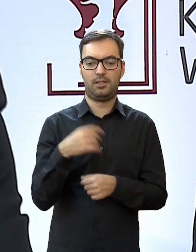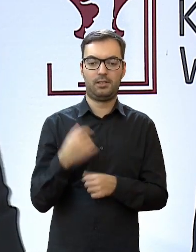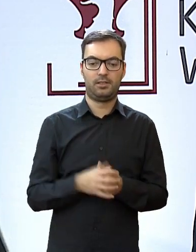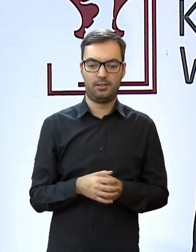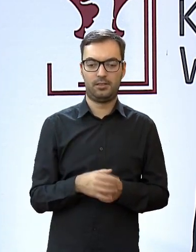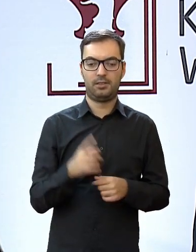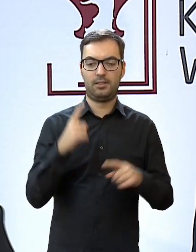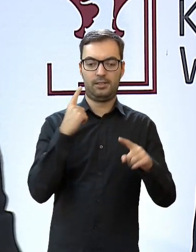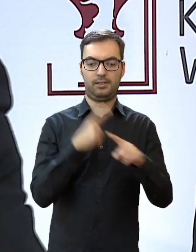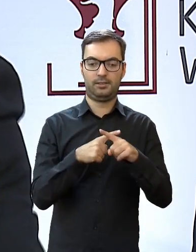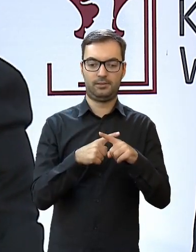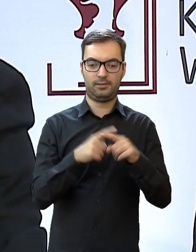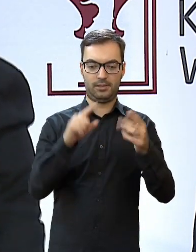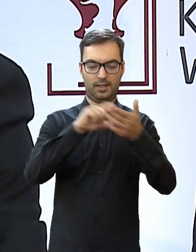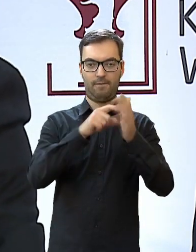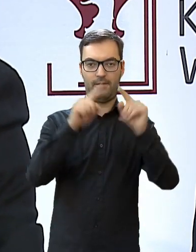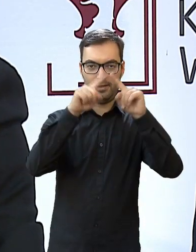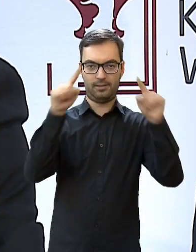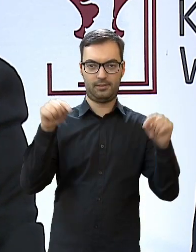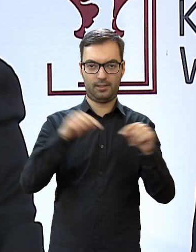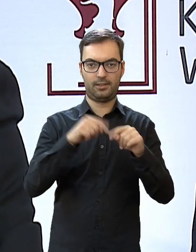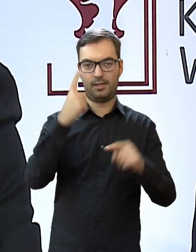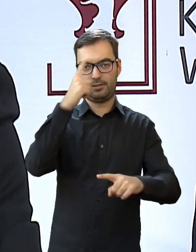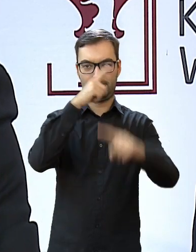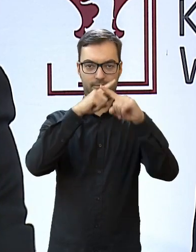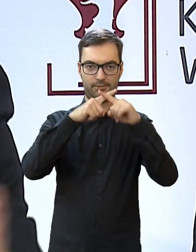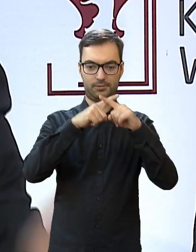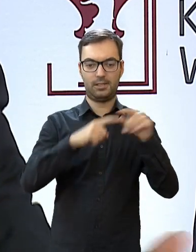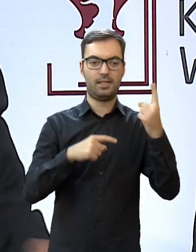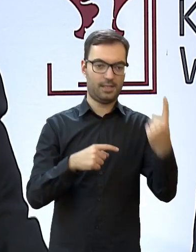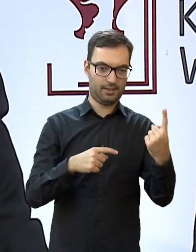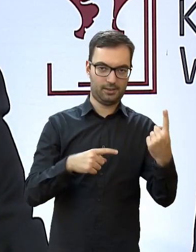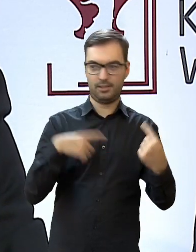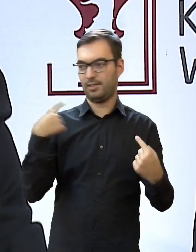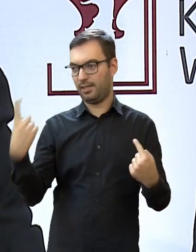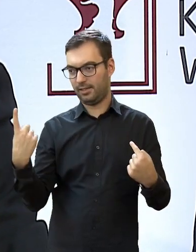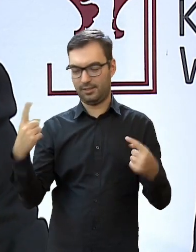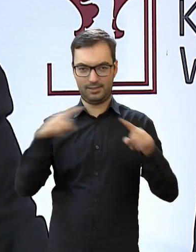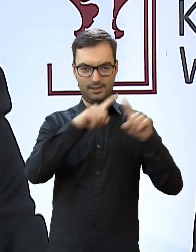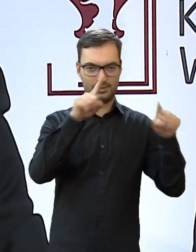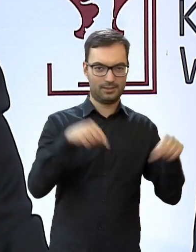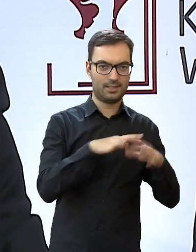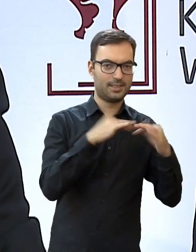znak, dwie przystające się linie w obrębie kratki, jedną na jednej karcie do Sejmu i drugi taki znak